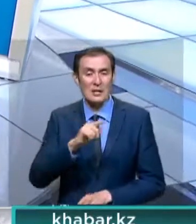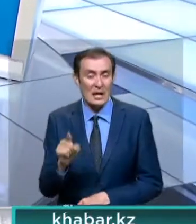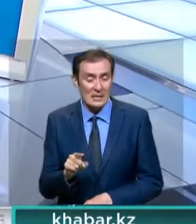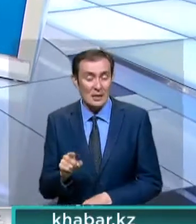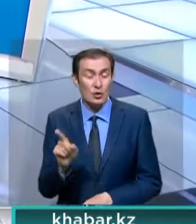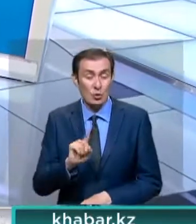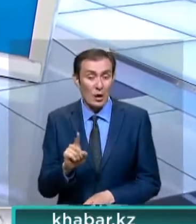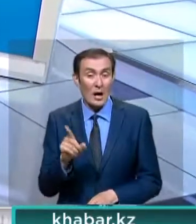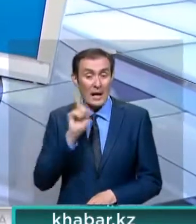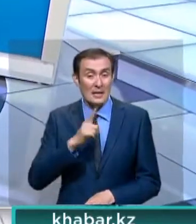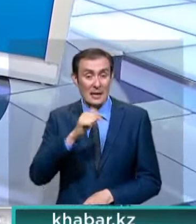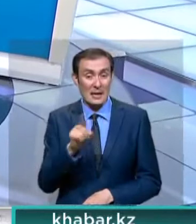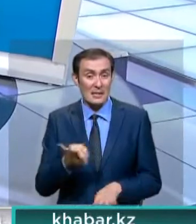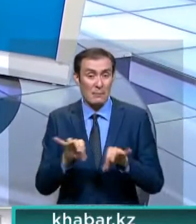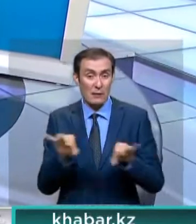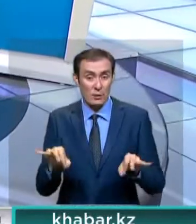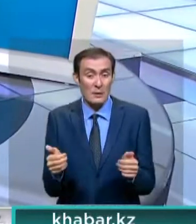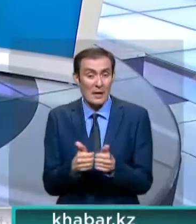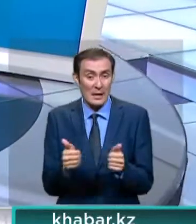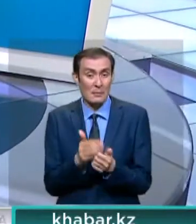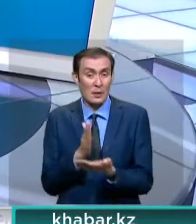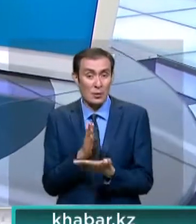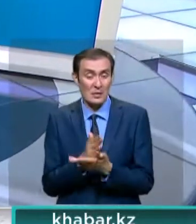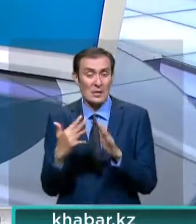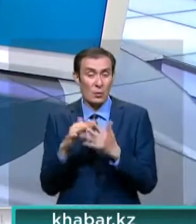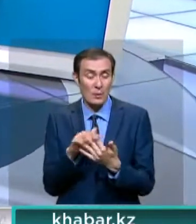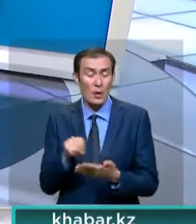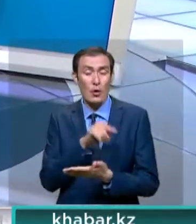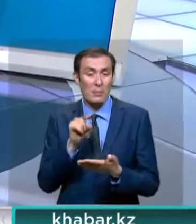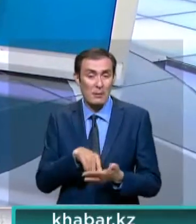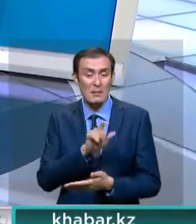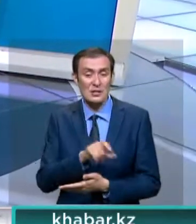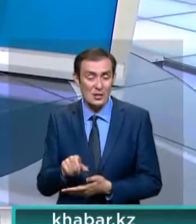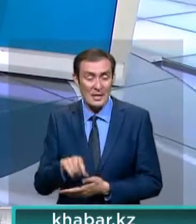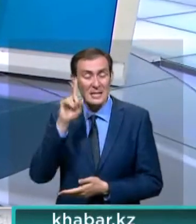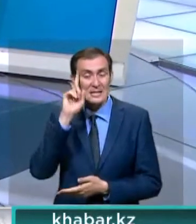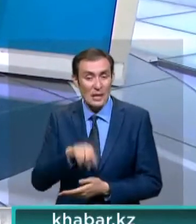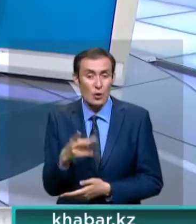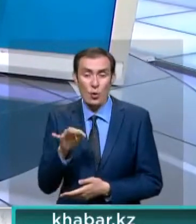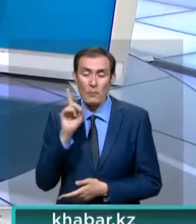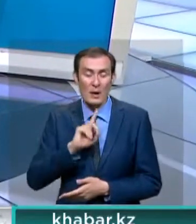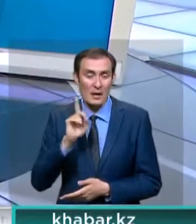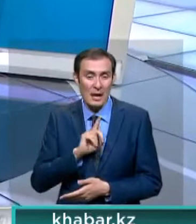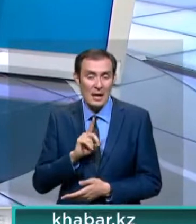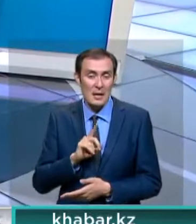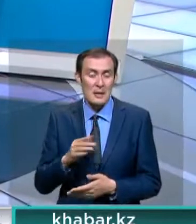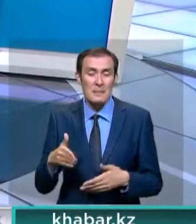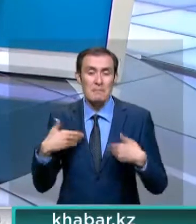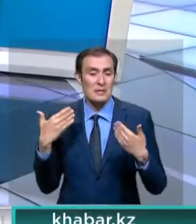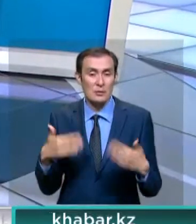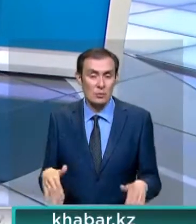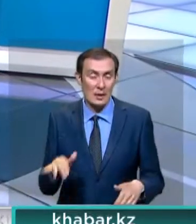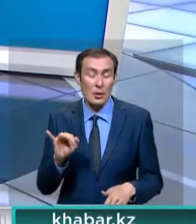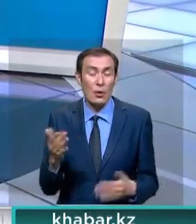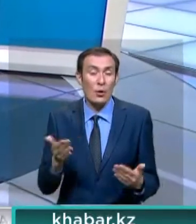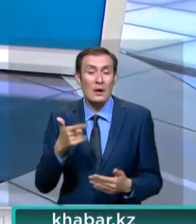при том, что газопровод расположен совсем близко от аула. О проблемах сельчан чиновники знают, но пока безрезультатно. Поэтому